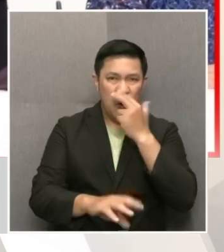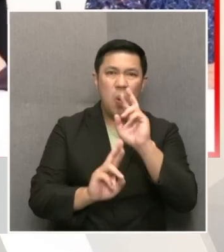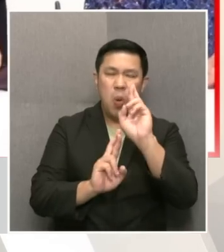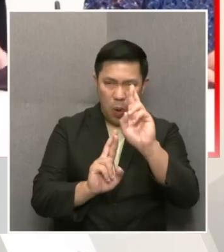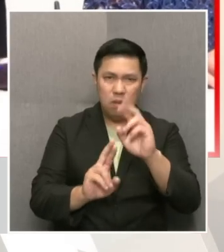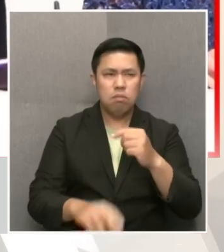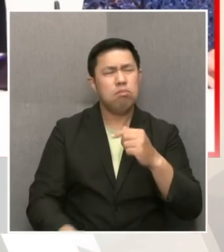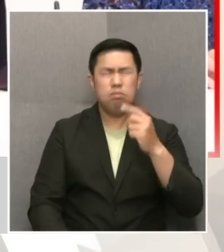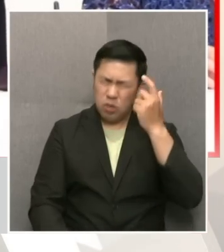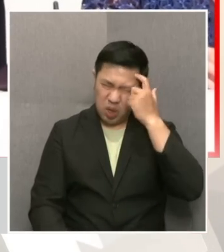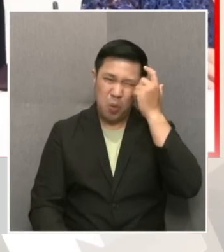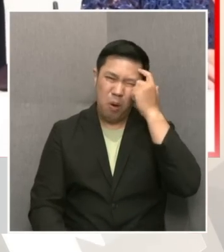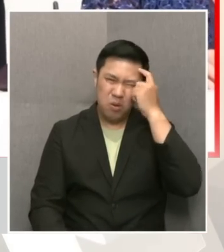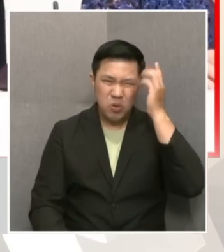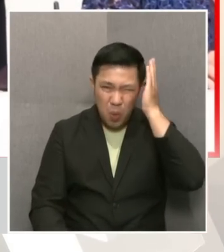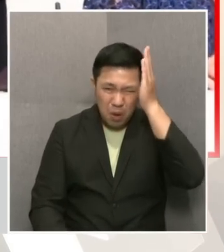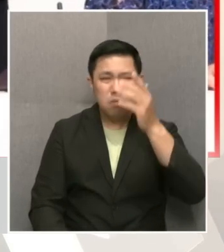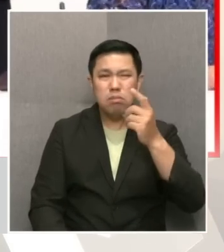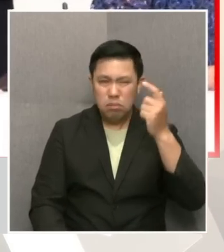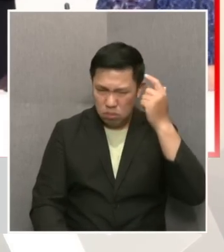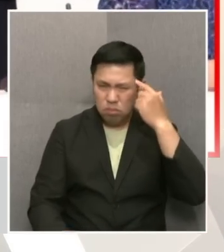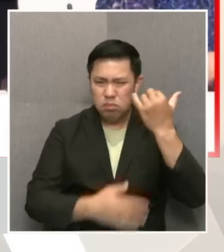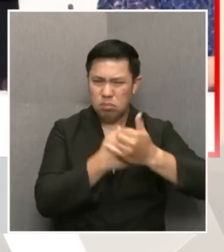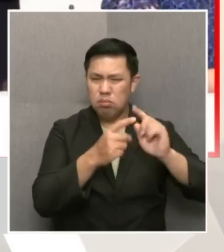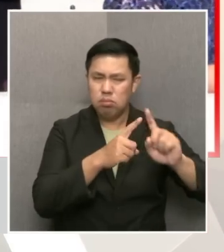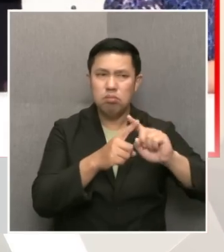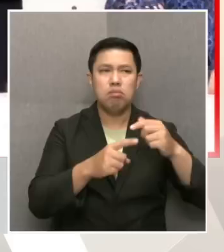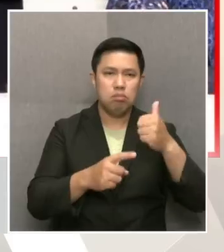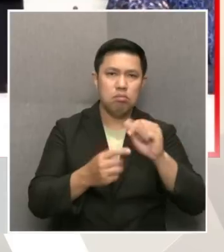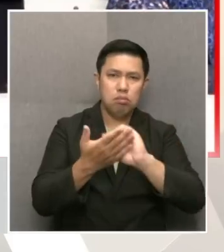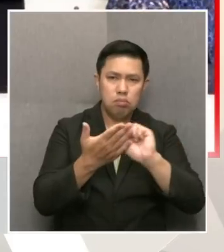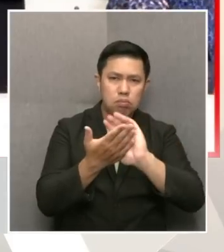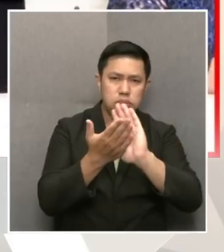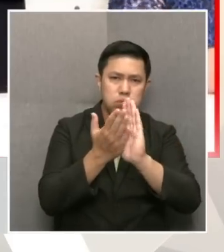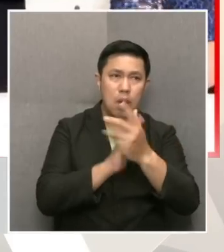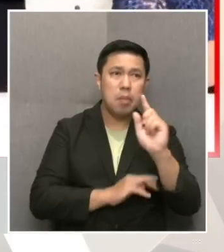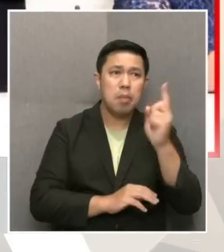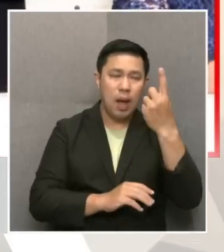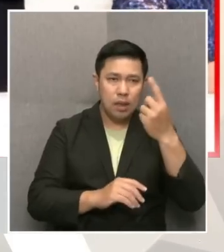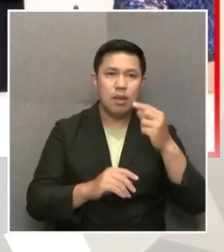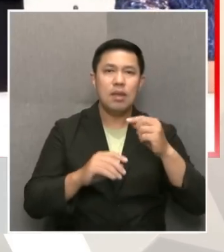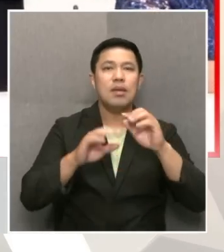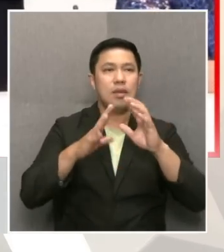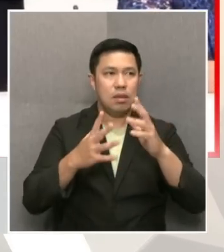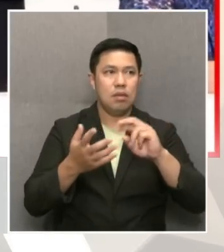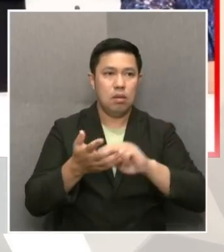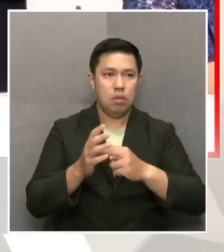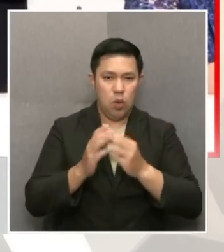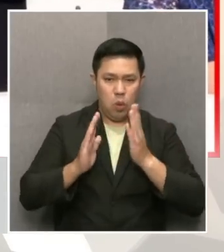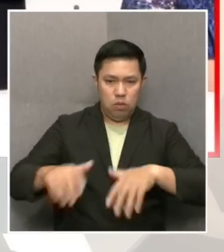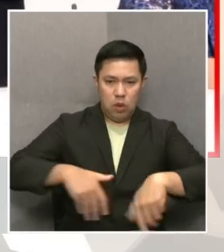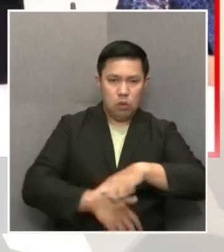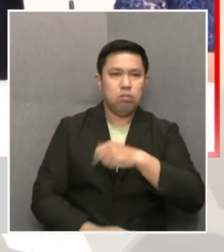หลือผมคิดว่าก็น่าจะได้รับการตอบรับที่ดีนะครับการนำการเปลี่ยนแปลงใหม่ๆมาสู่ภูมิภาคนี้ซึ่งมีพลวัตดีอยู่แล้วนะ